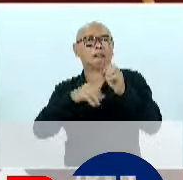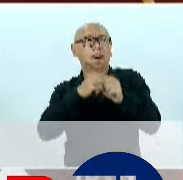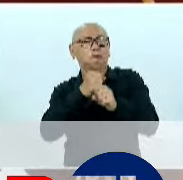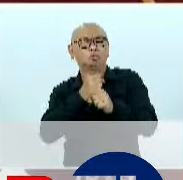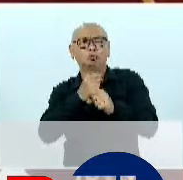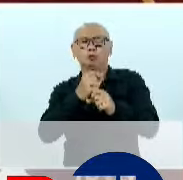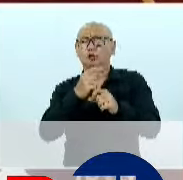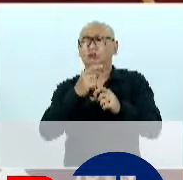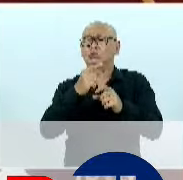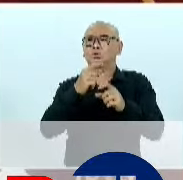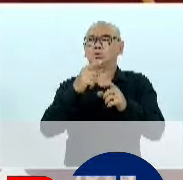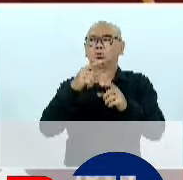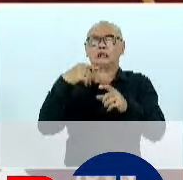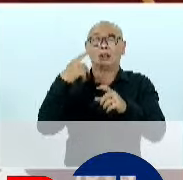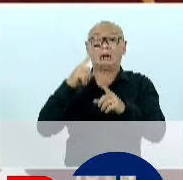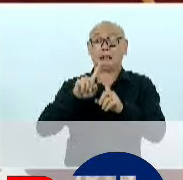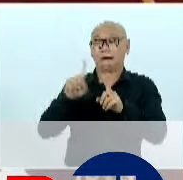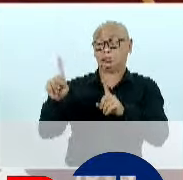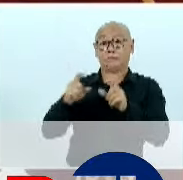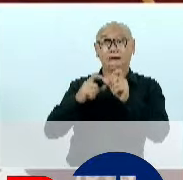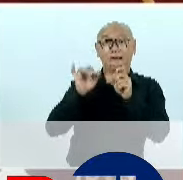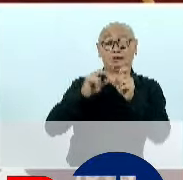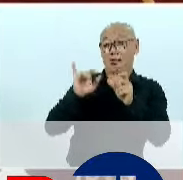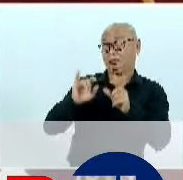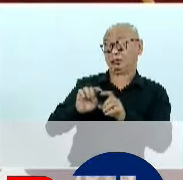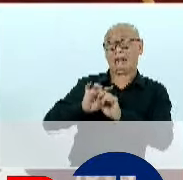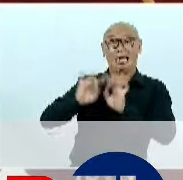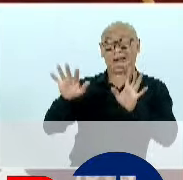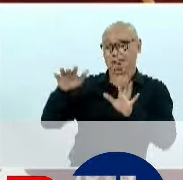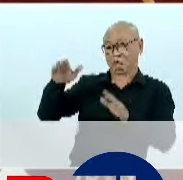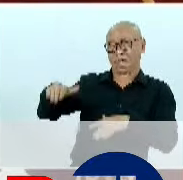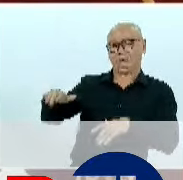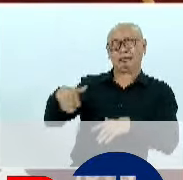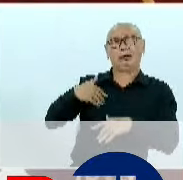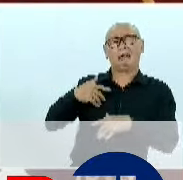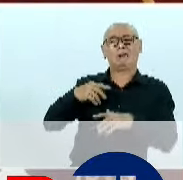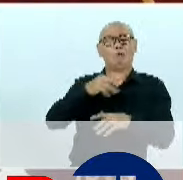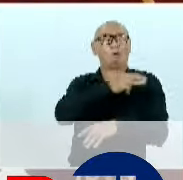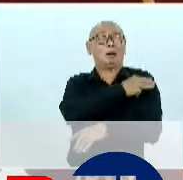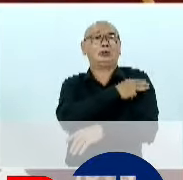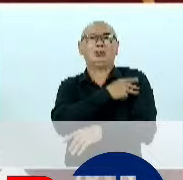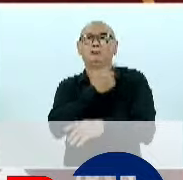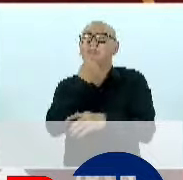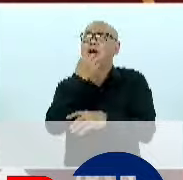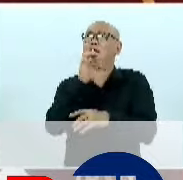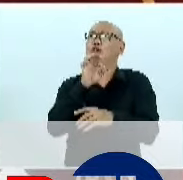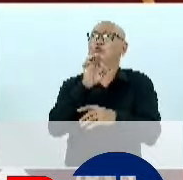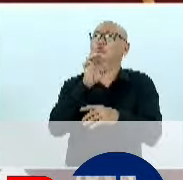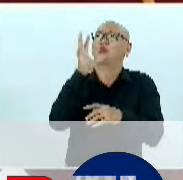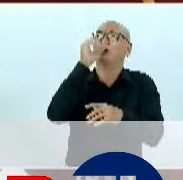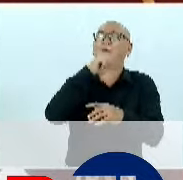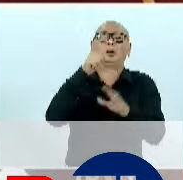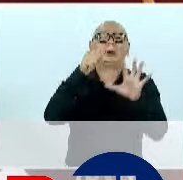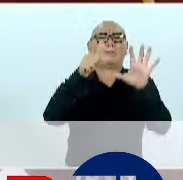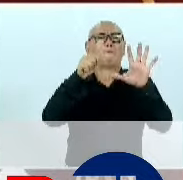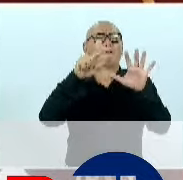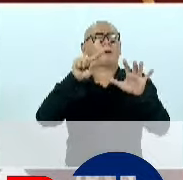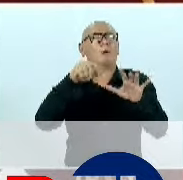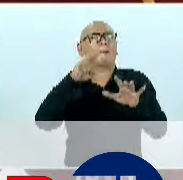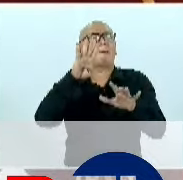di lain sisi ada kabupaten yang rata-rata lama sekolahnya baru mencapai 6,4